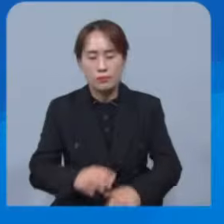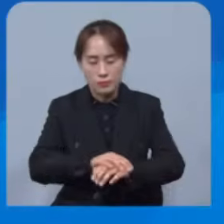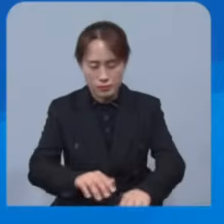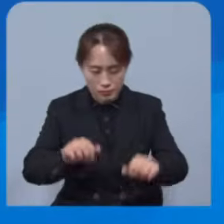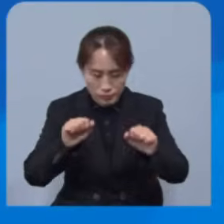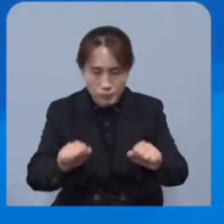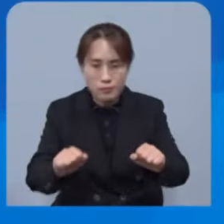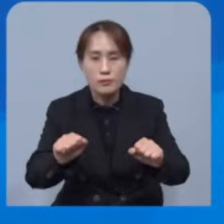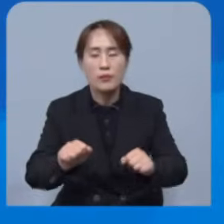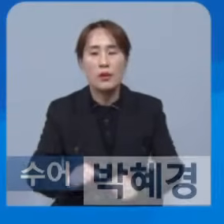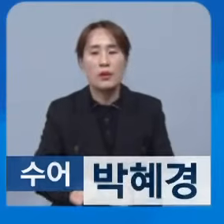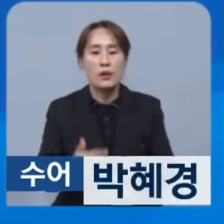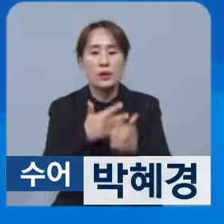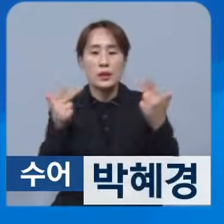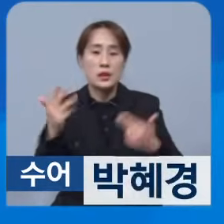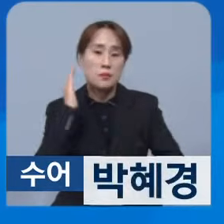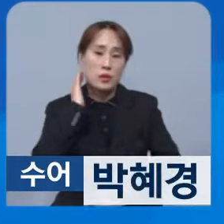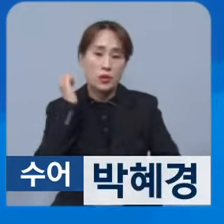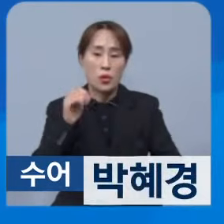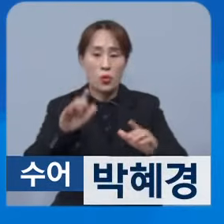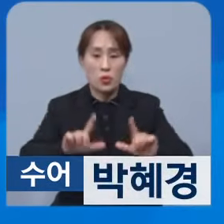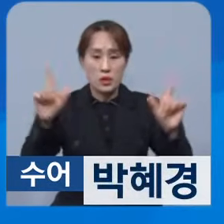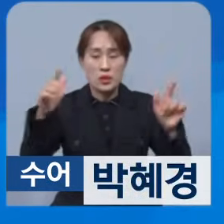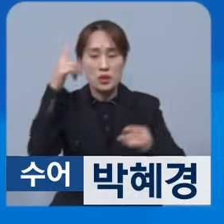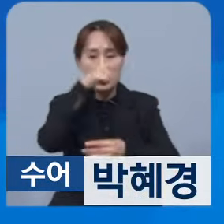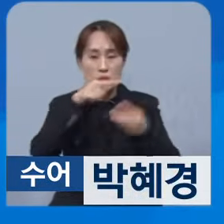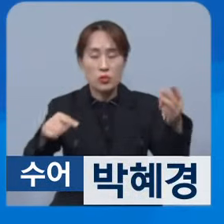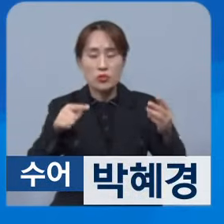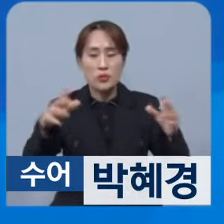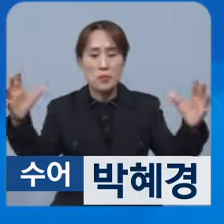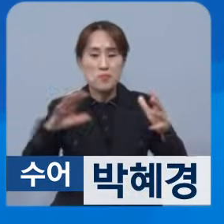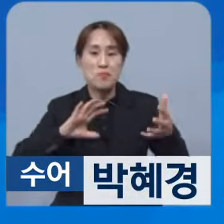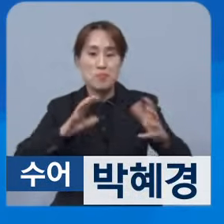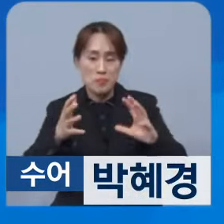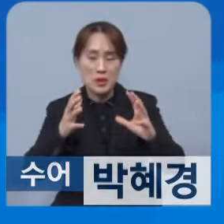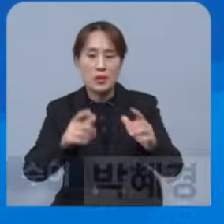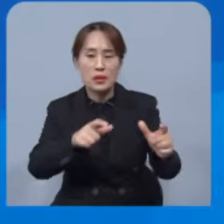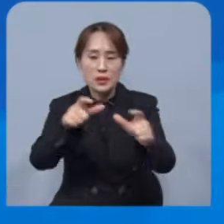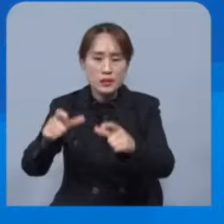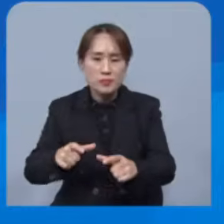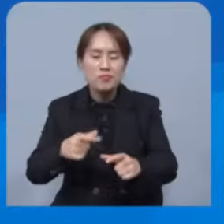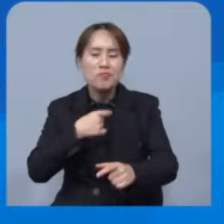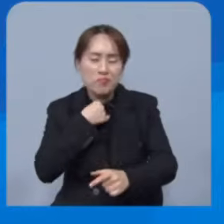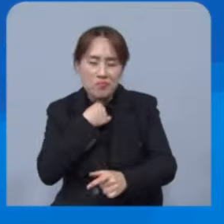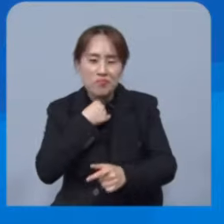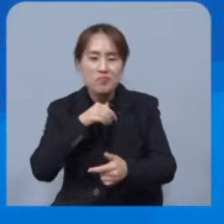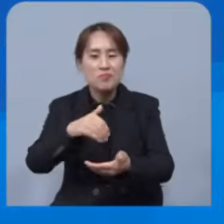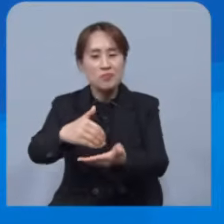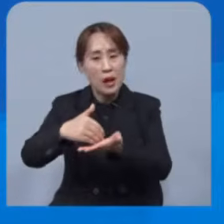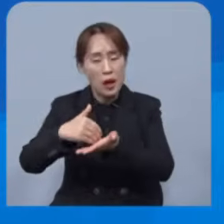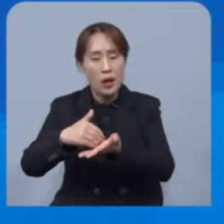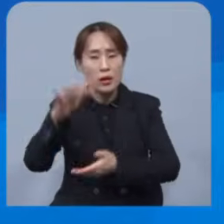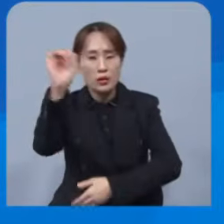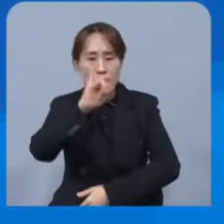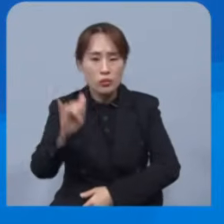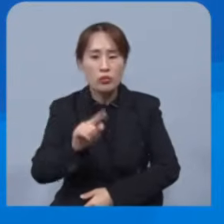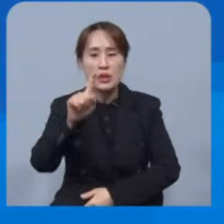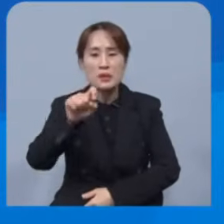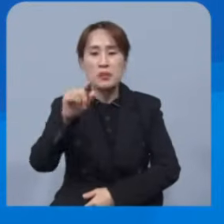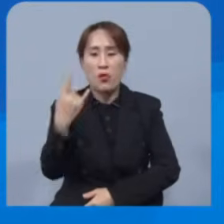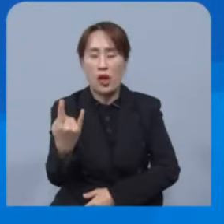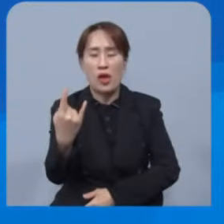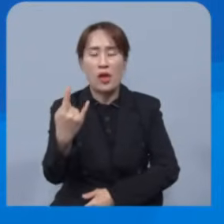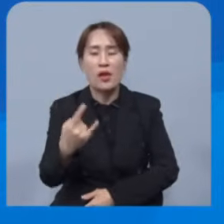시청자 여러분 안녕하십니까? 이재명 대통령이 오늘 청주에서 타운홀 미팅을 하고 지역의 목소리를 듣습니다. 전국에서 11번째로